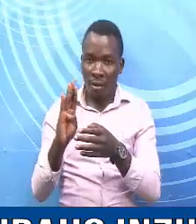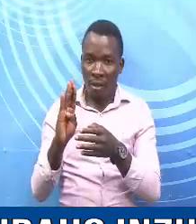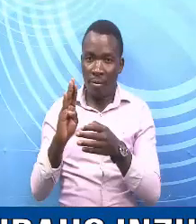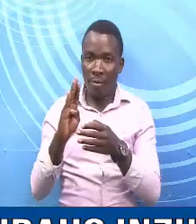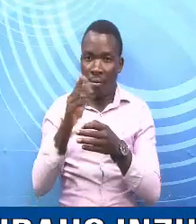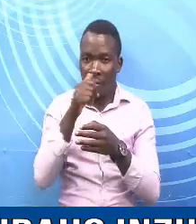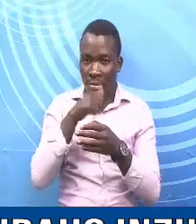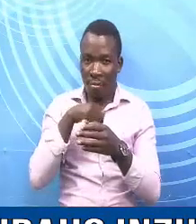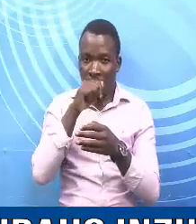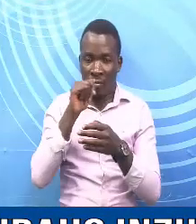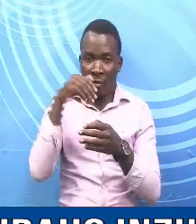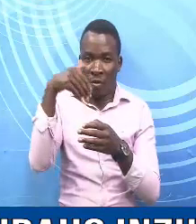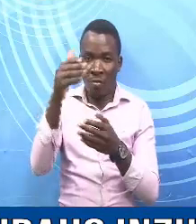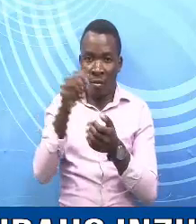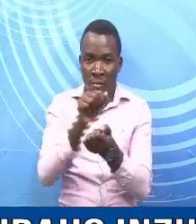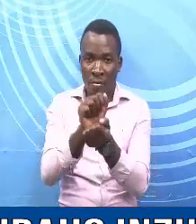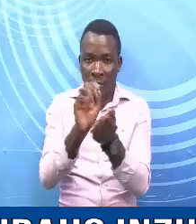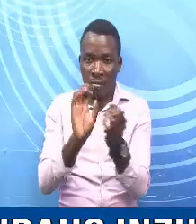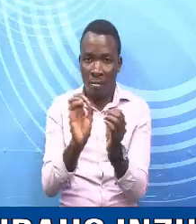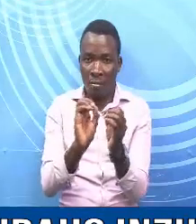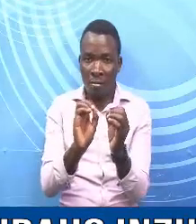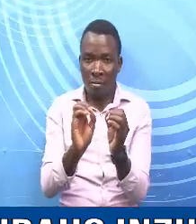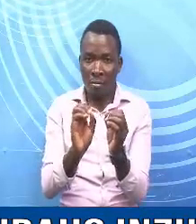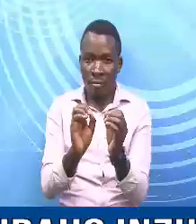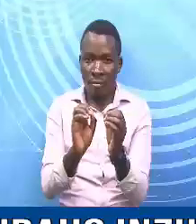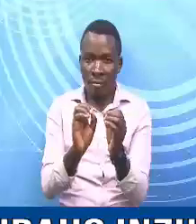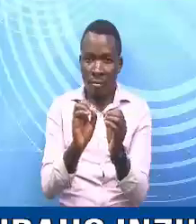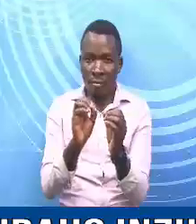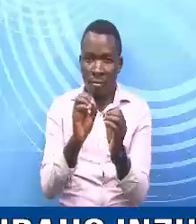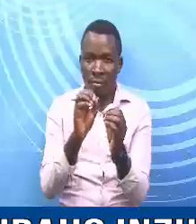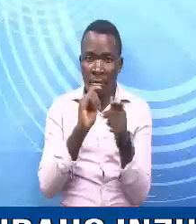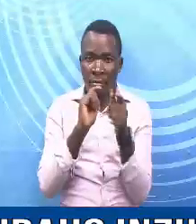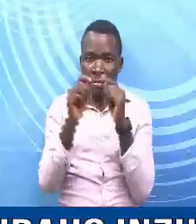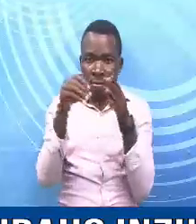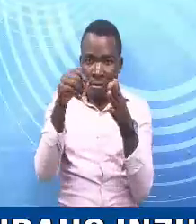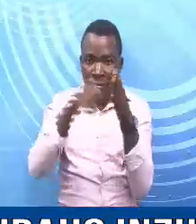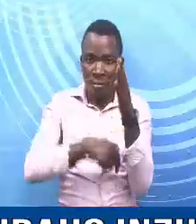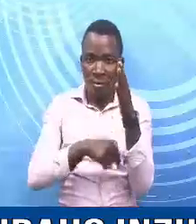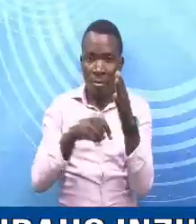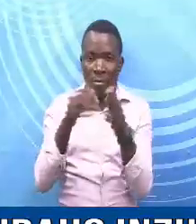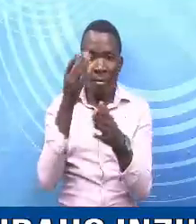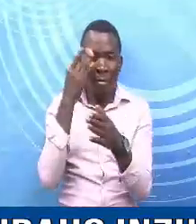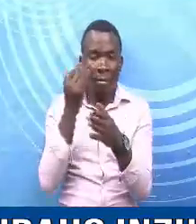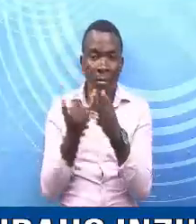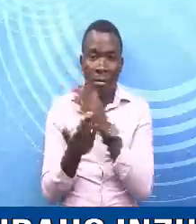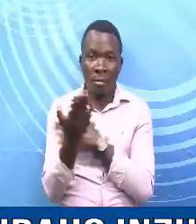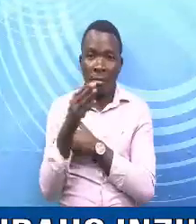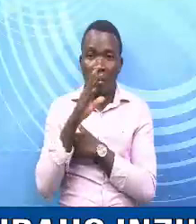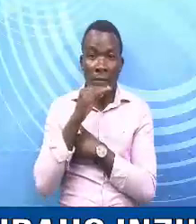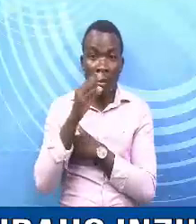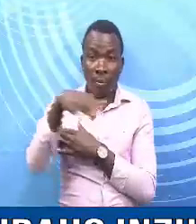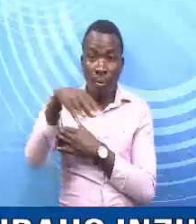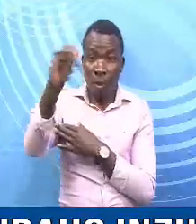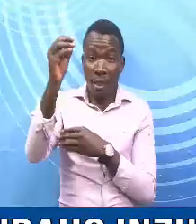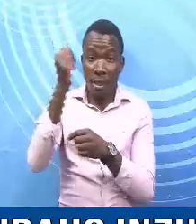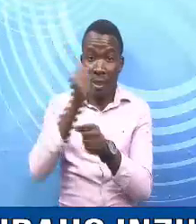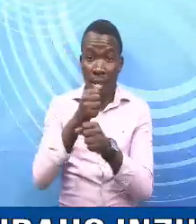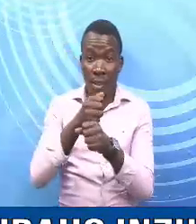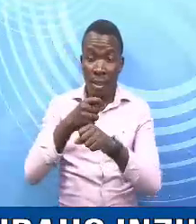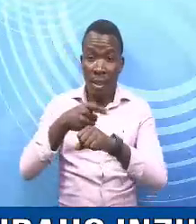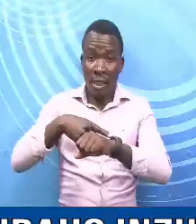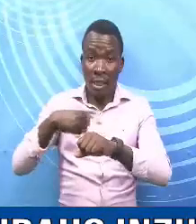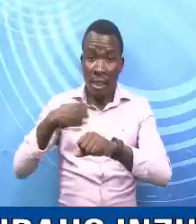irambuye na Ndahiro Valens Papi. Agenze mu gitondo kare umugabo ajya ku kazi mu masaha 11